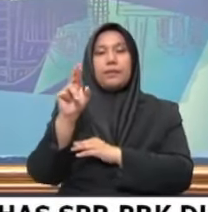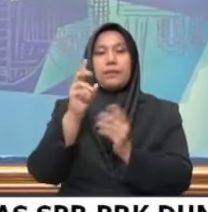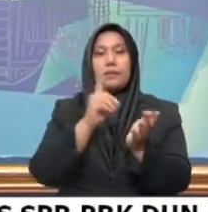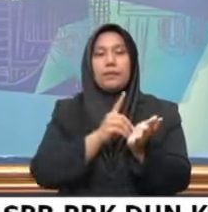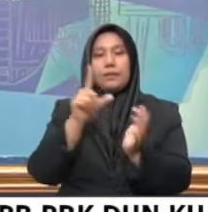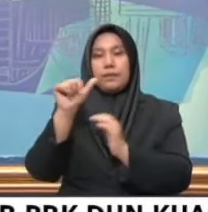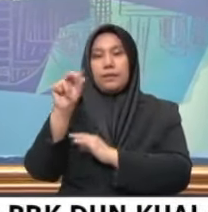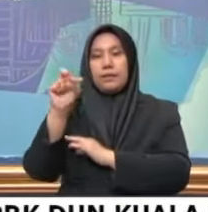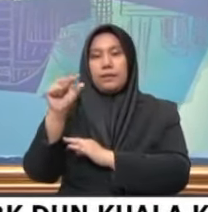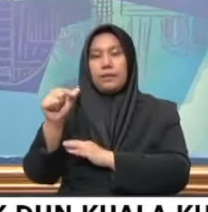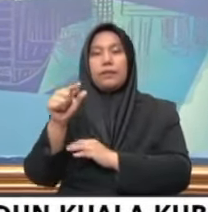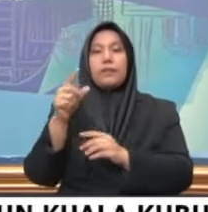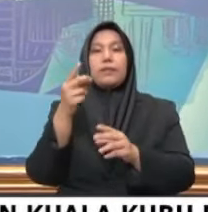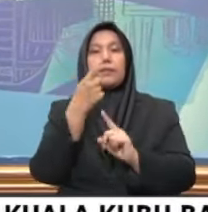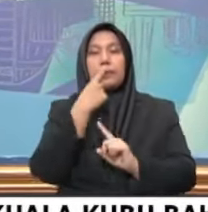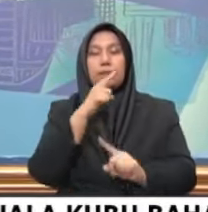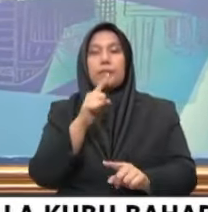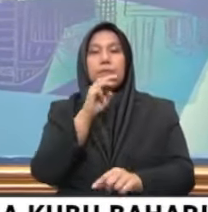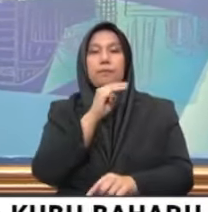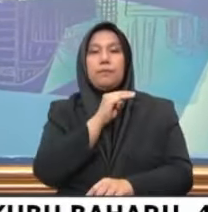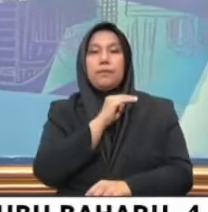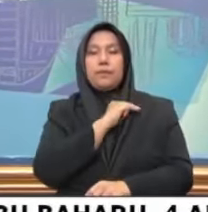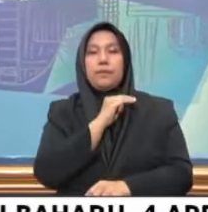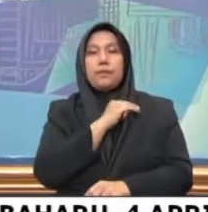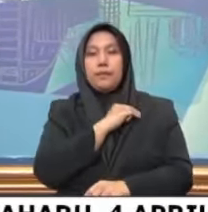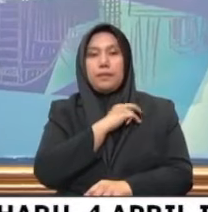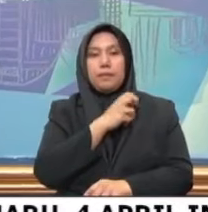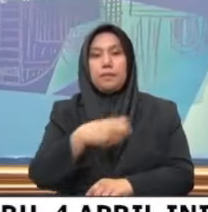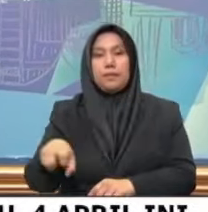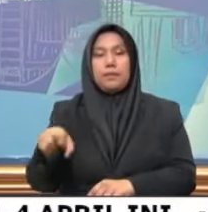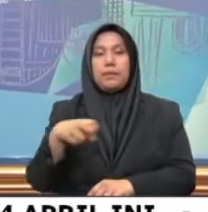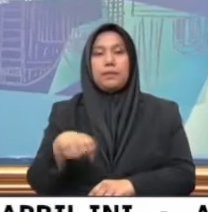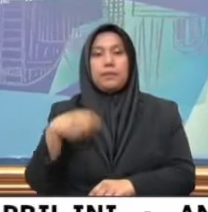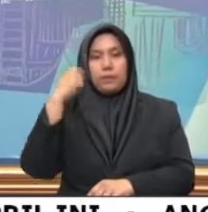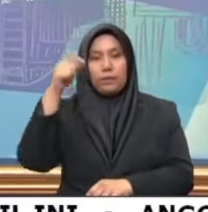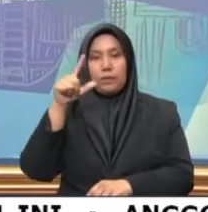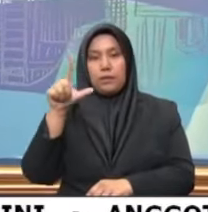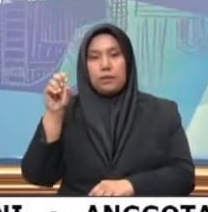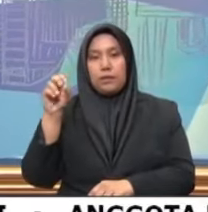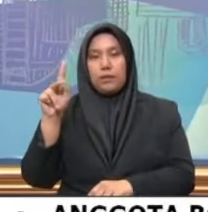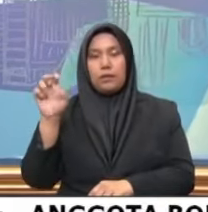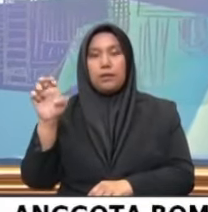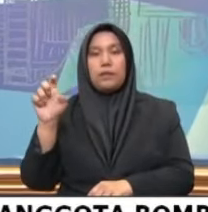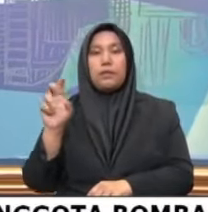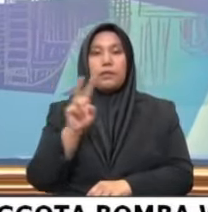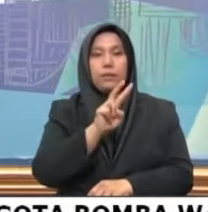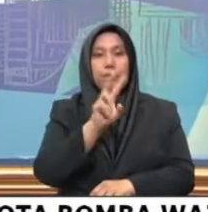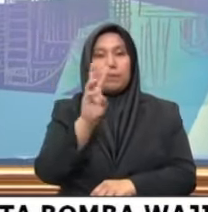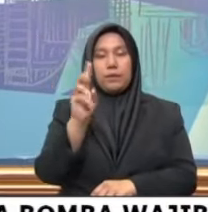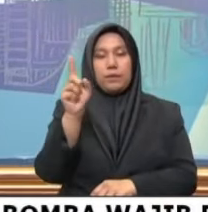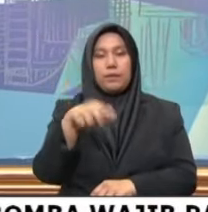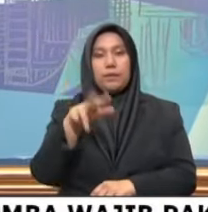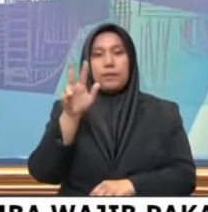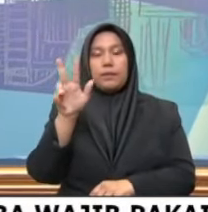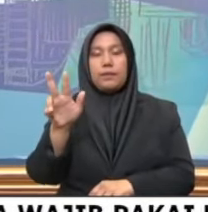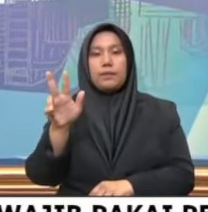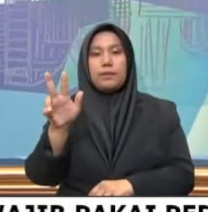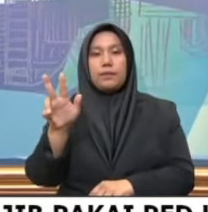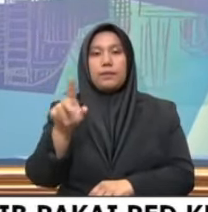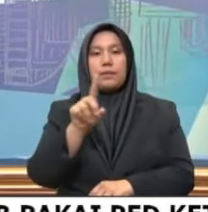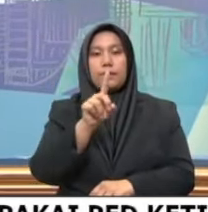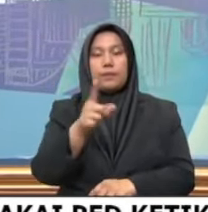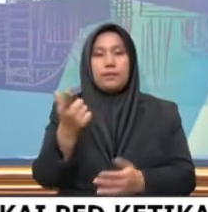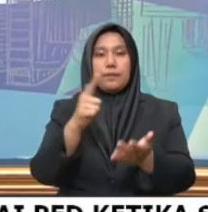dan dijawab oleh Menteri Pengangkutan Yang Berhormat Tuan Luk Siu Fook, di mana beliau mengatakan pada 26 Mac